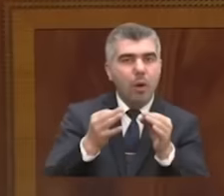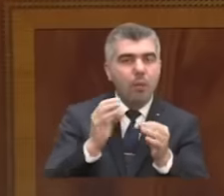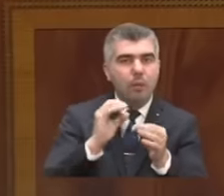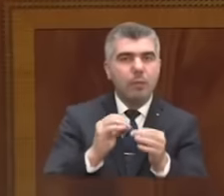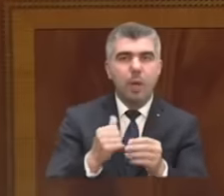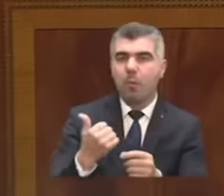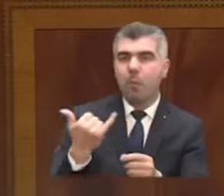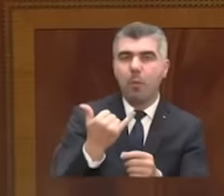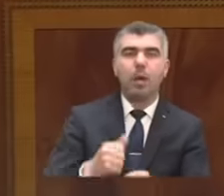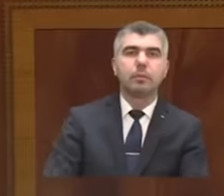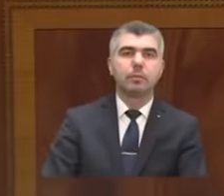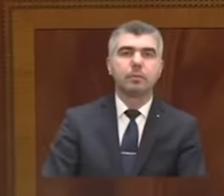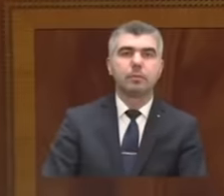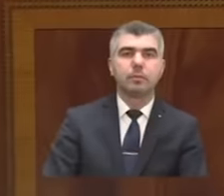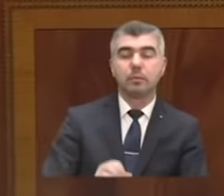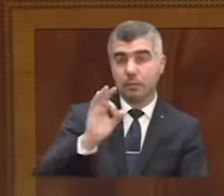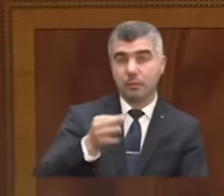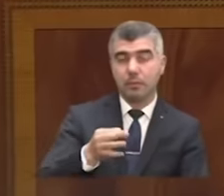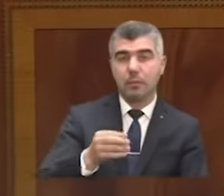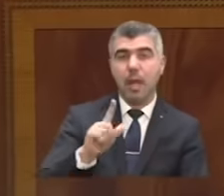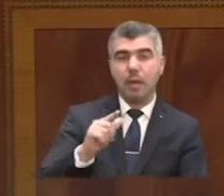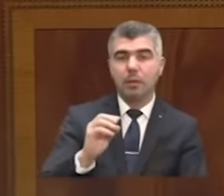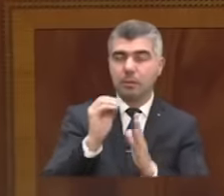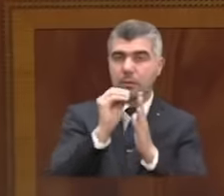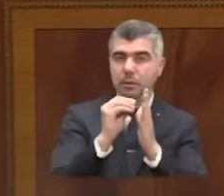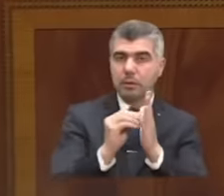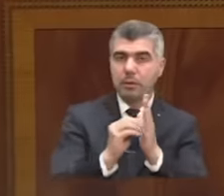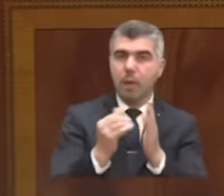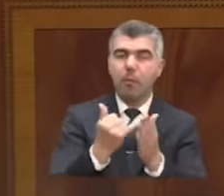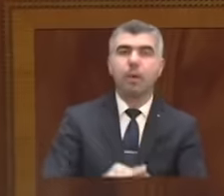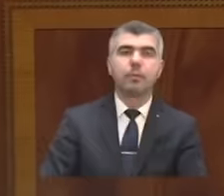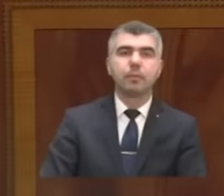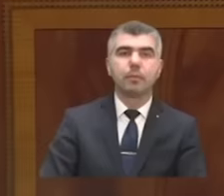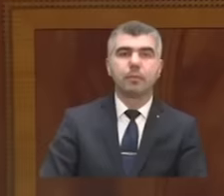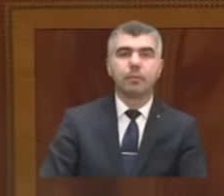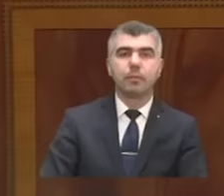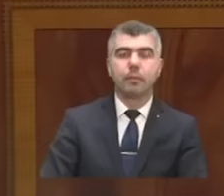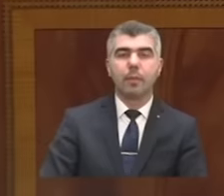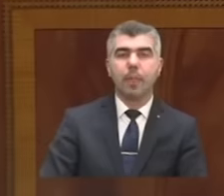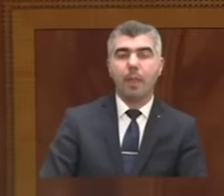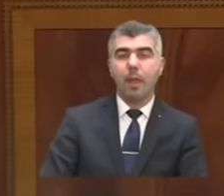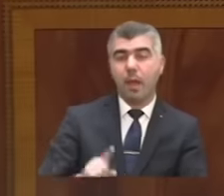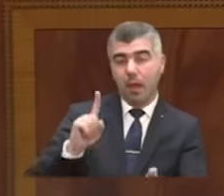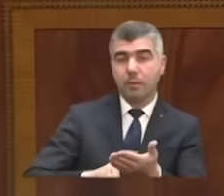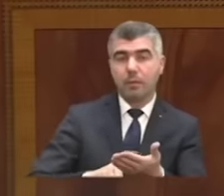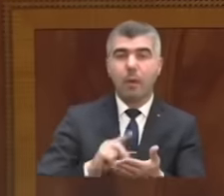الحوار القطاعي وحصيلته الإيجابية، أود التأكيد على بعض النقاط الأساسية.